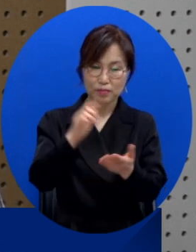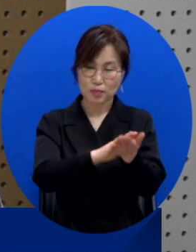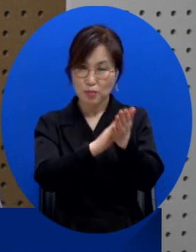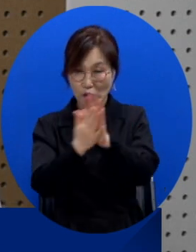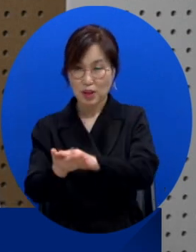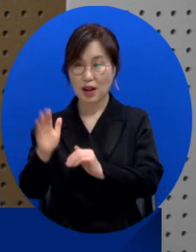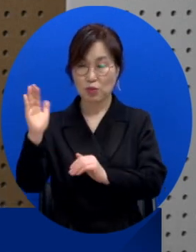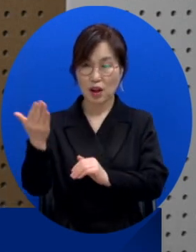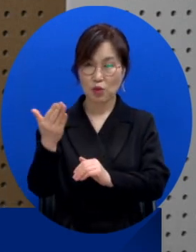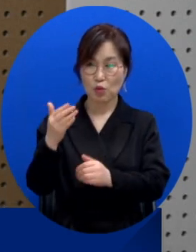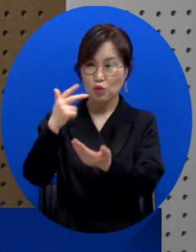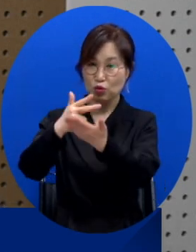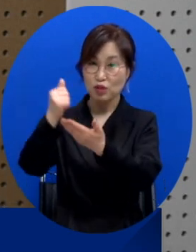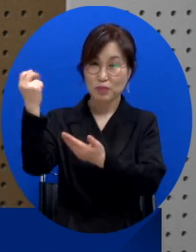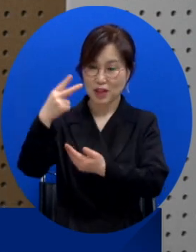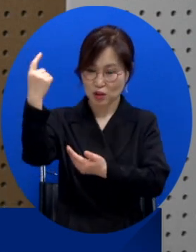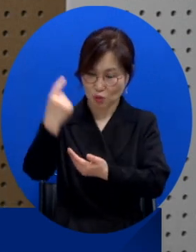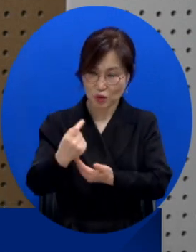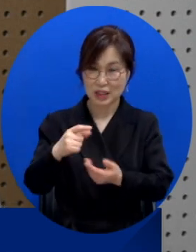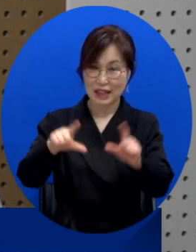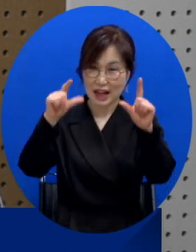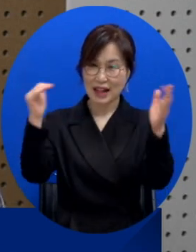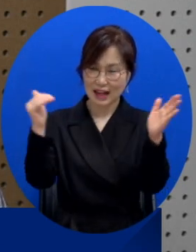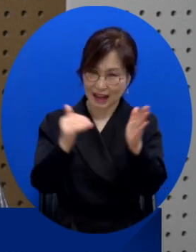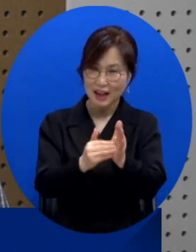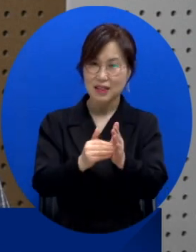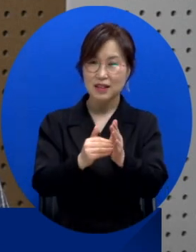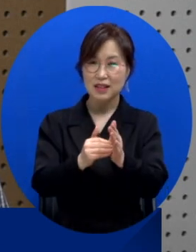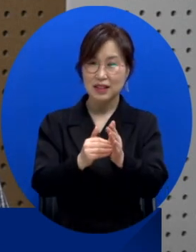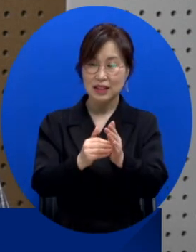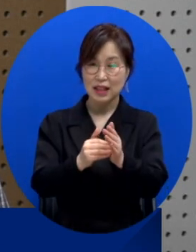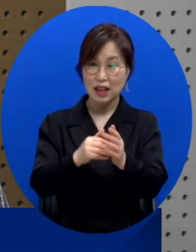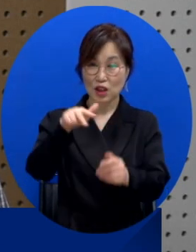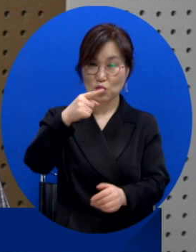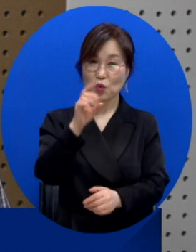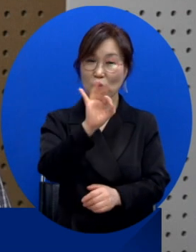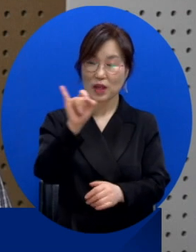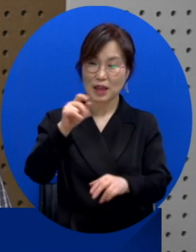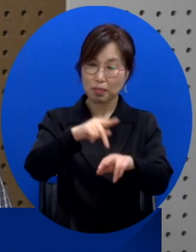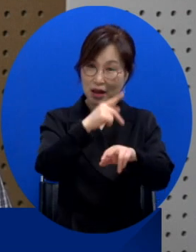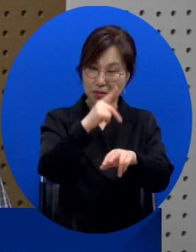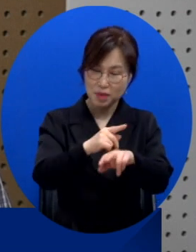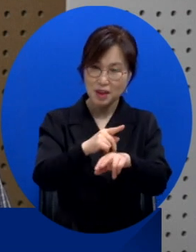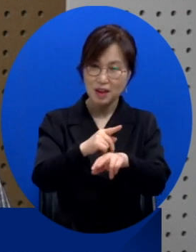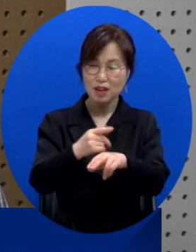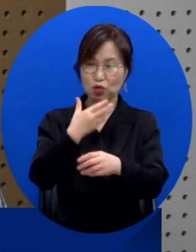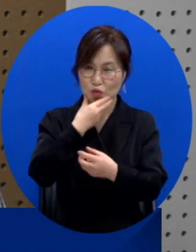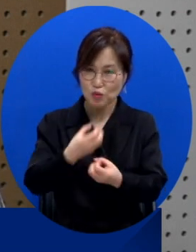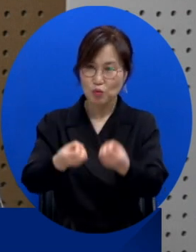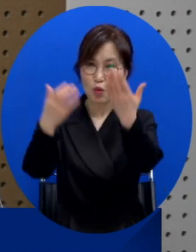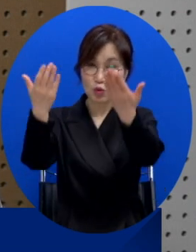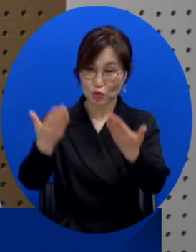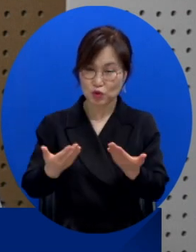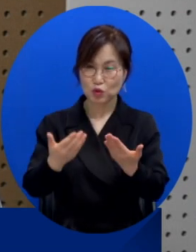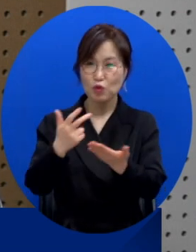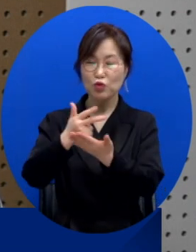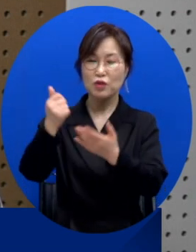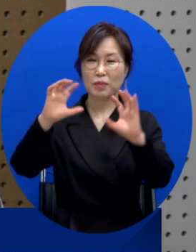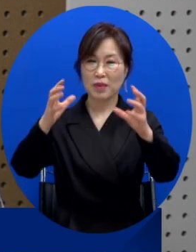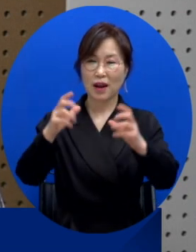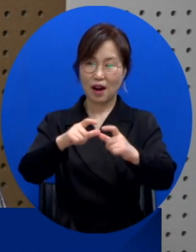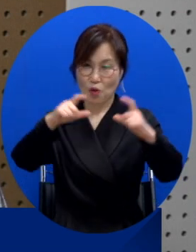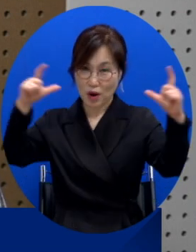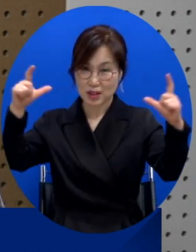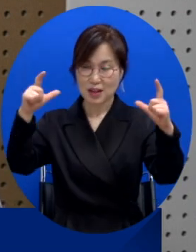다시 오실 그날까지 주님께서 이 조이 필리핀을 계속 축복하시고 주님 나라 확장을 위하여